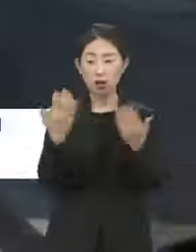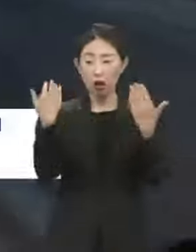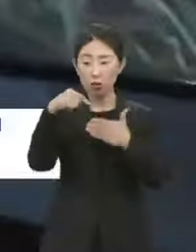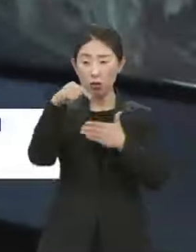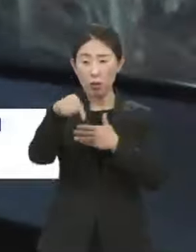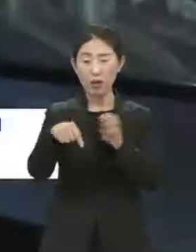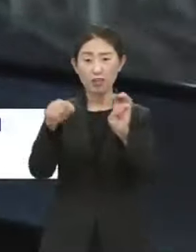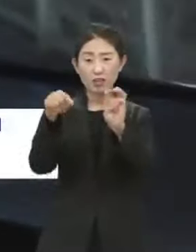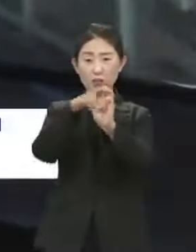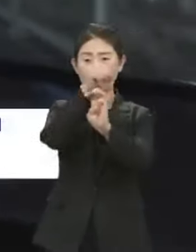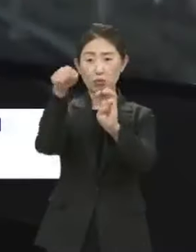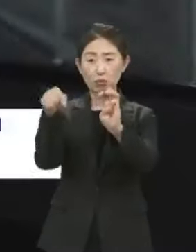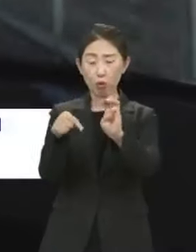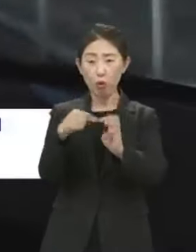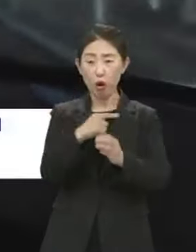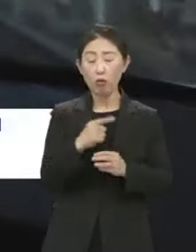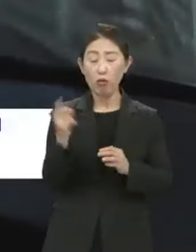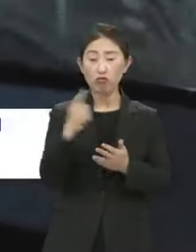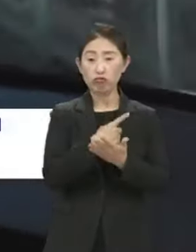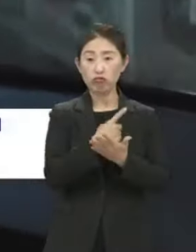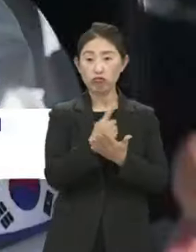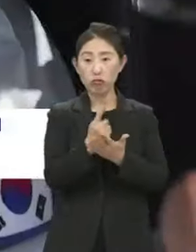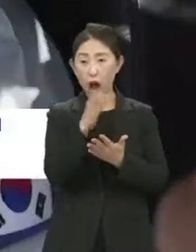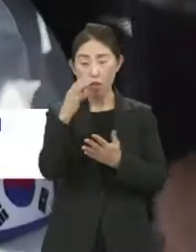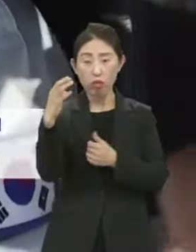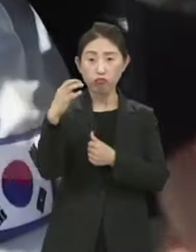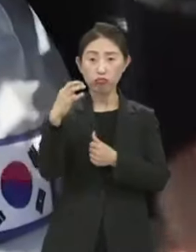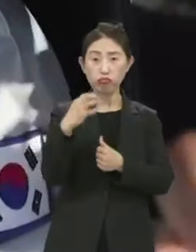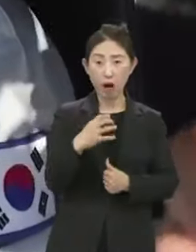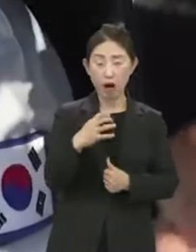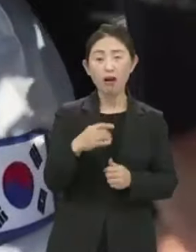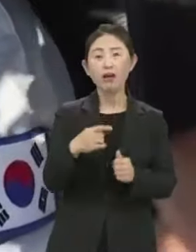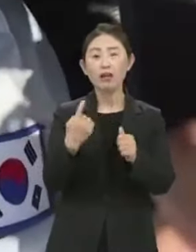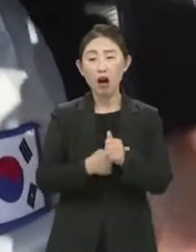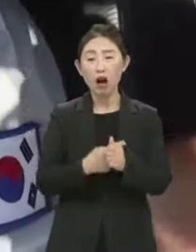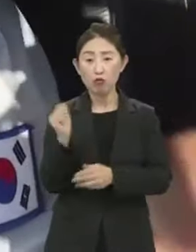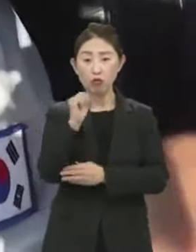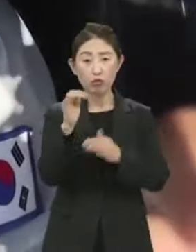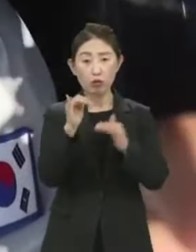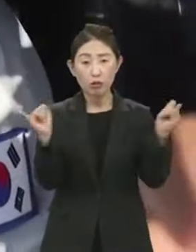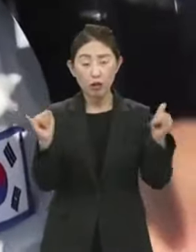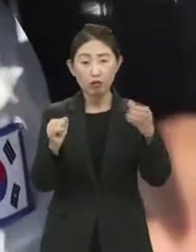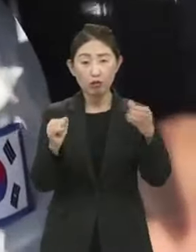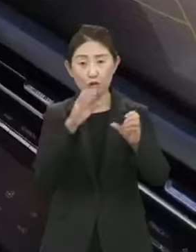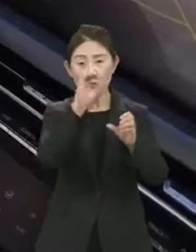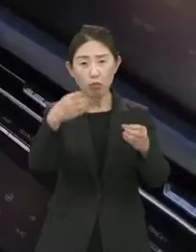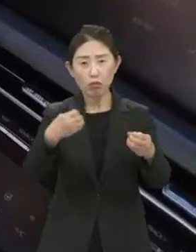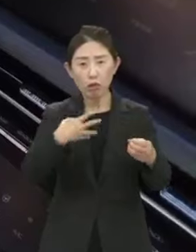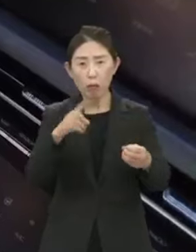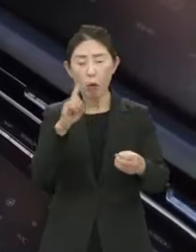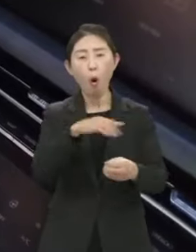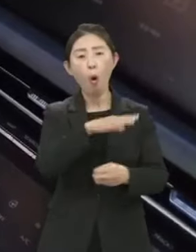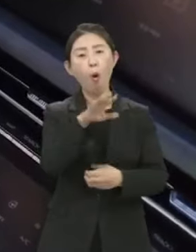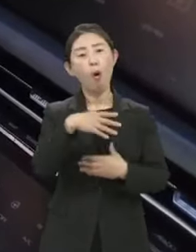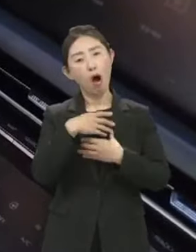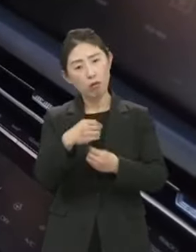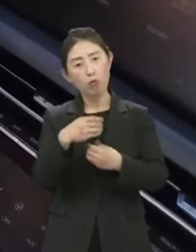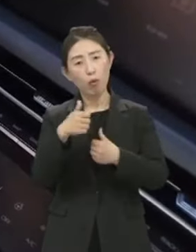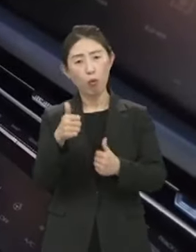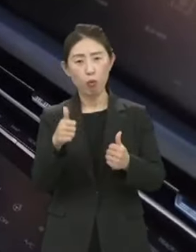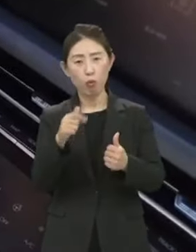이상으론 달리지 못하게 하는 기능도 포함됐는데 시범 운영에 참여한 운전자 95% 안전에 도움이